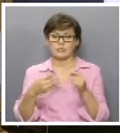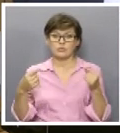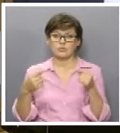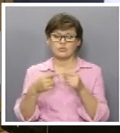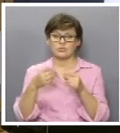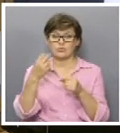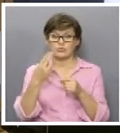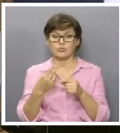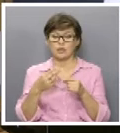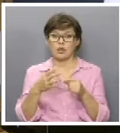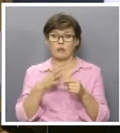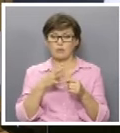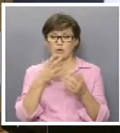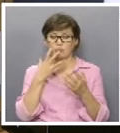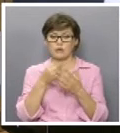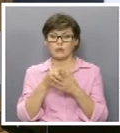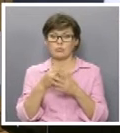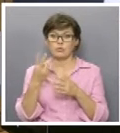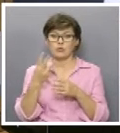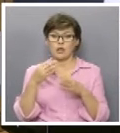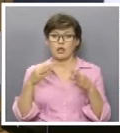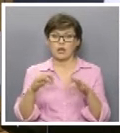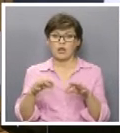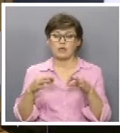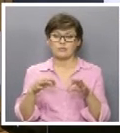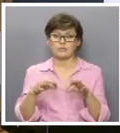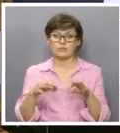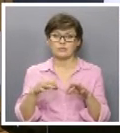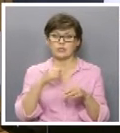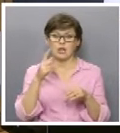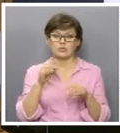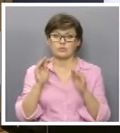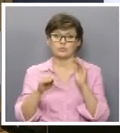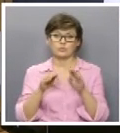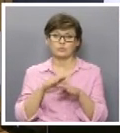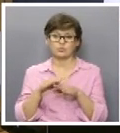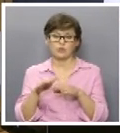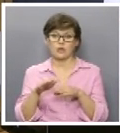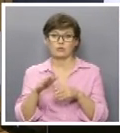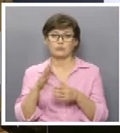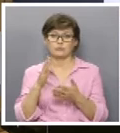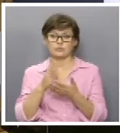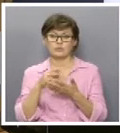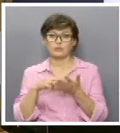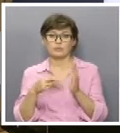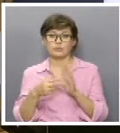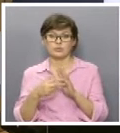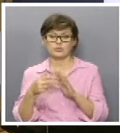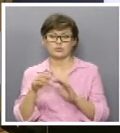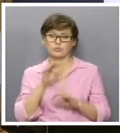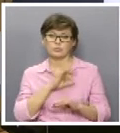кәсіпкерлік корпорациясымен қазіргі таңда 3 авто газ толтыру бекеттерін орналастыру жобасы жүзеге асырылып